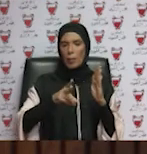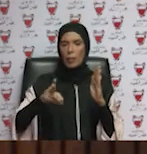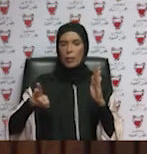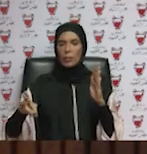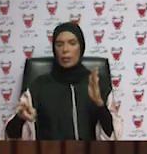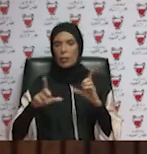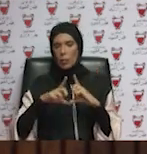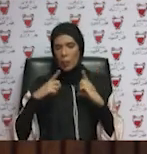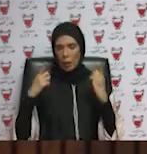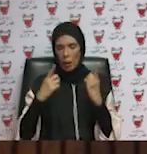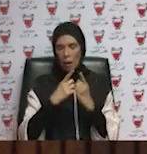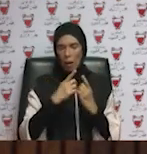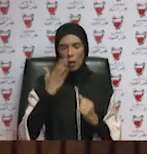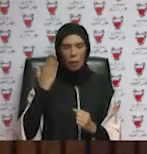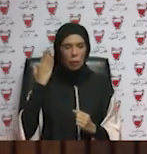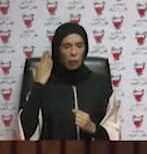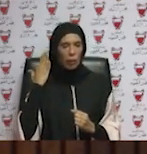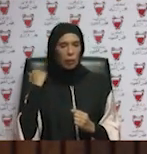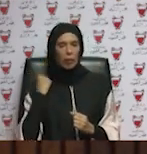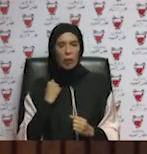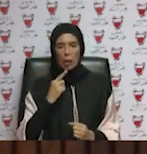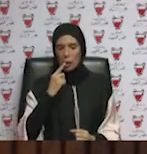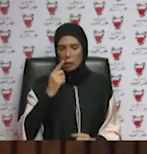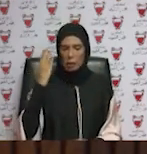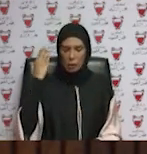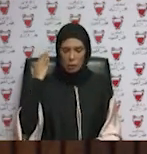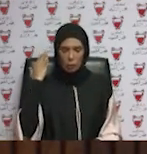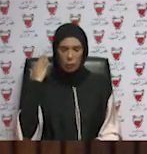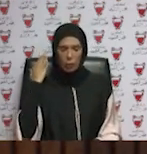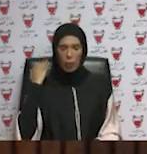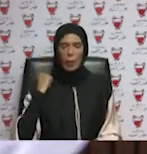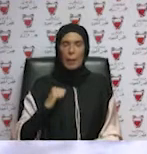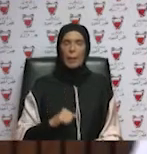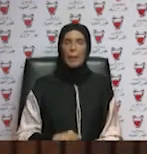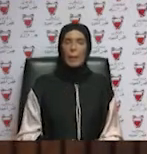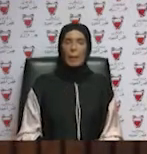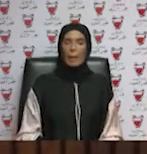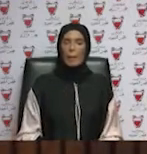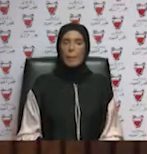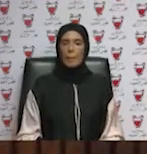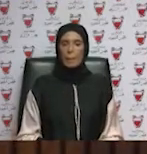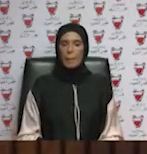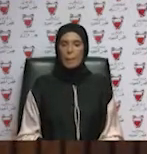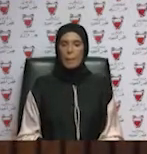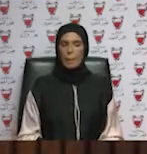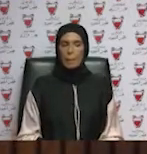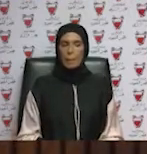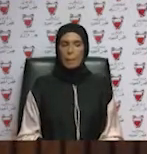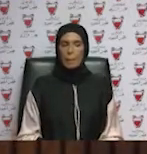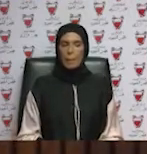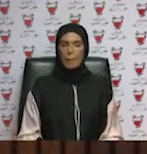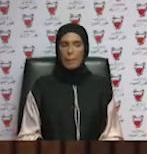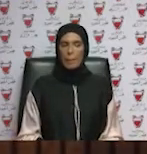قبل اللجنة السابقة خلال دور الانعقاد الثاني من الفصل التشريعي الخامس.